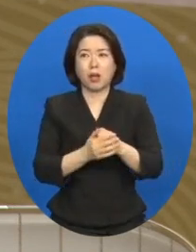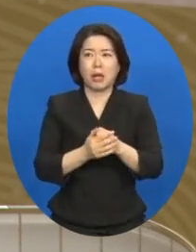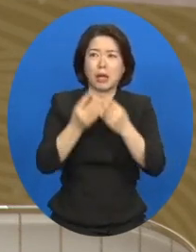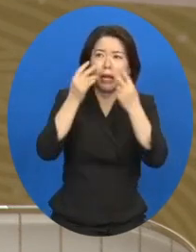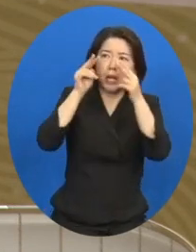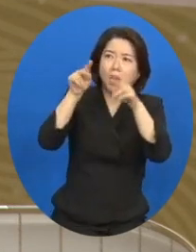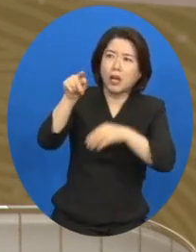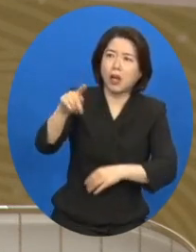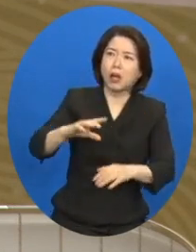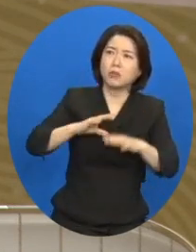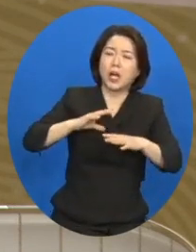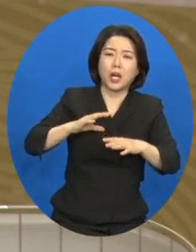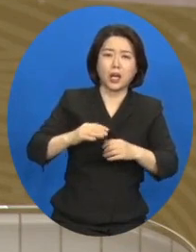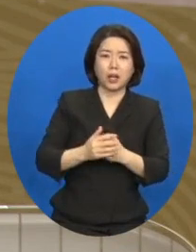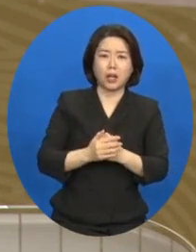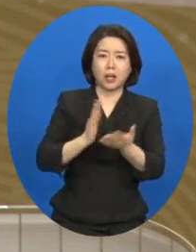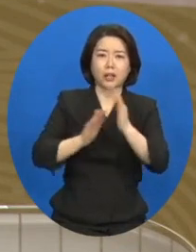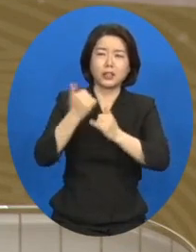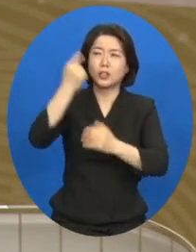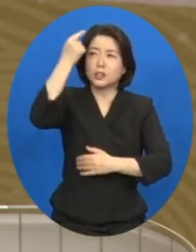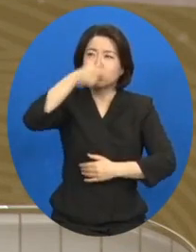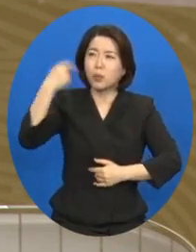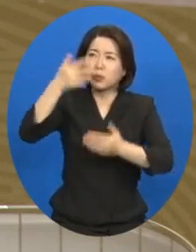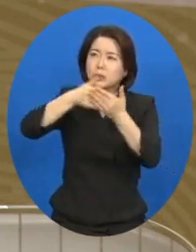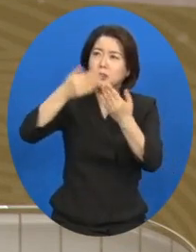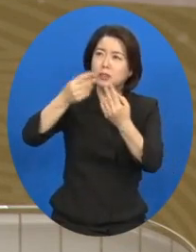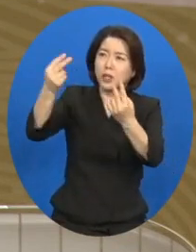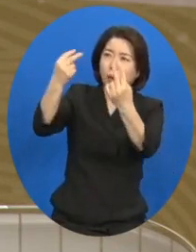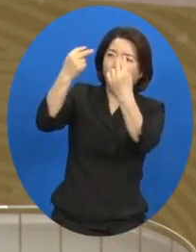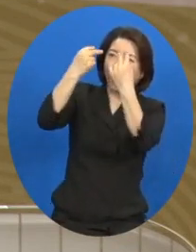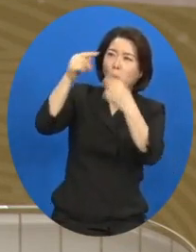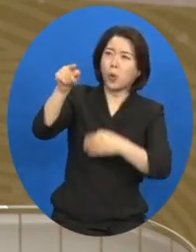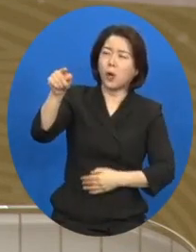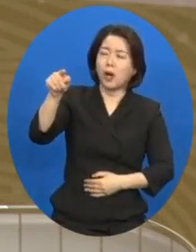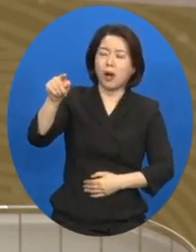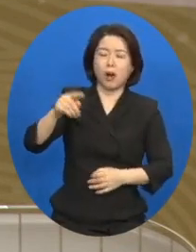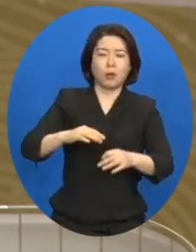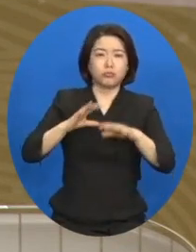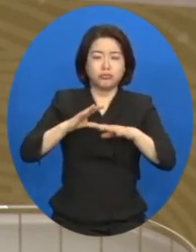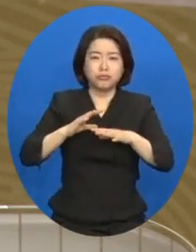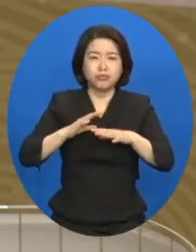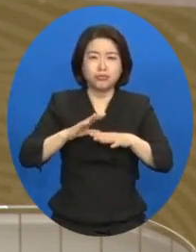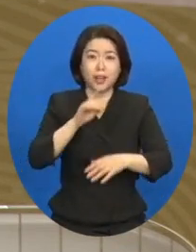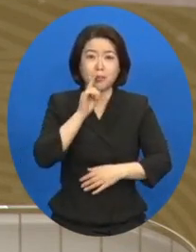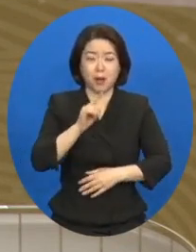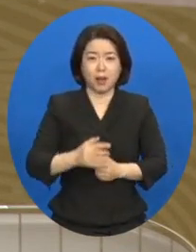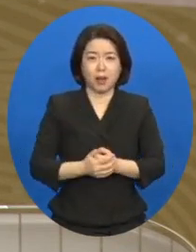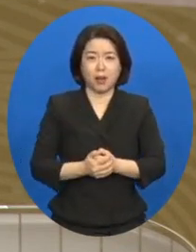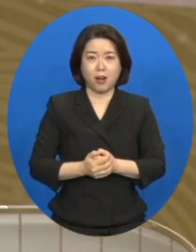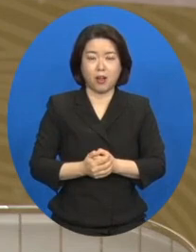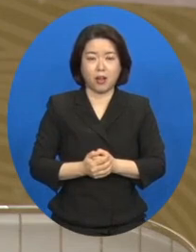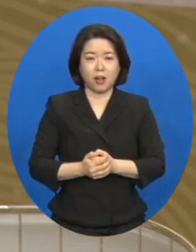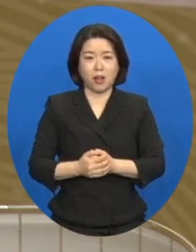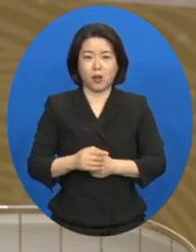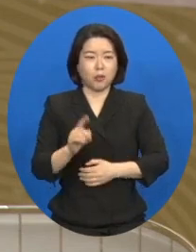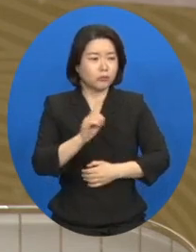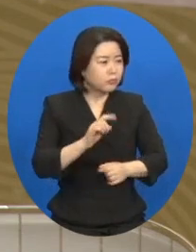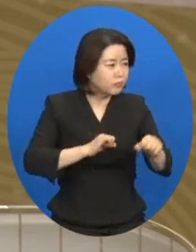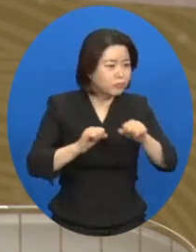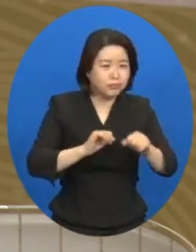거예요. 예수님의 얼굴을 그 눈을 계속 보는 게 무섭다는 거예요. 뭐하고 사시는지